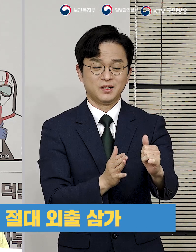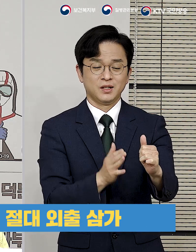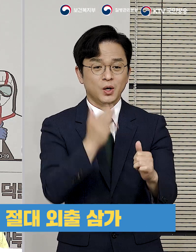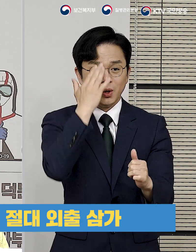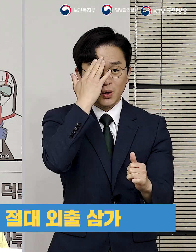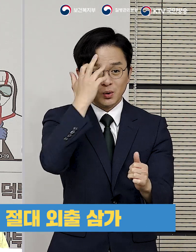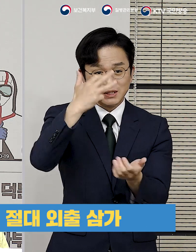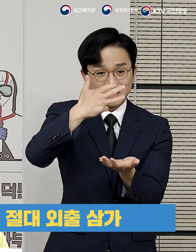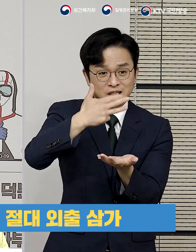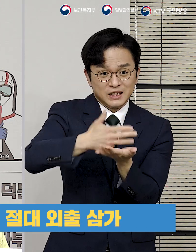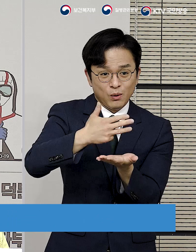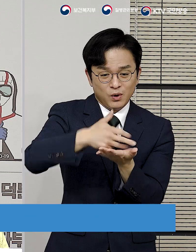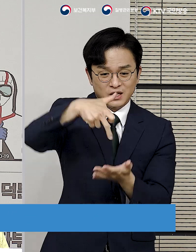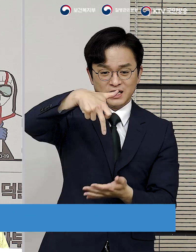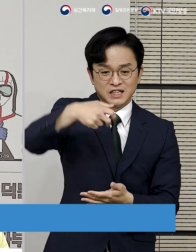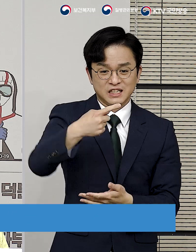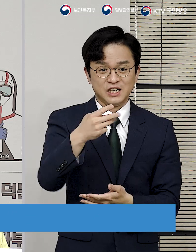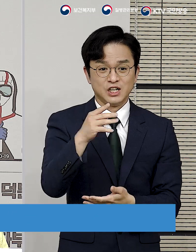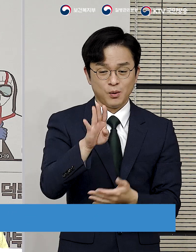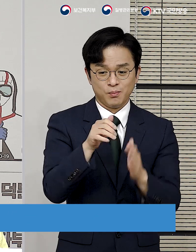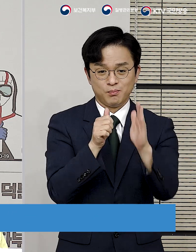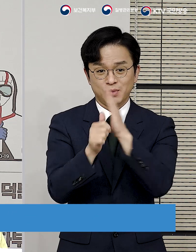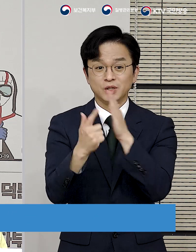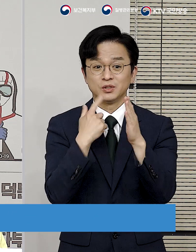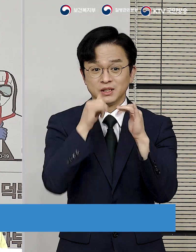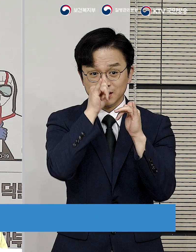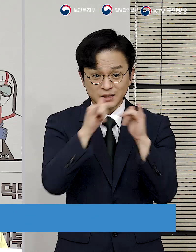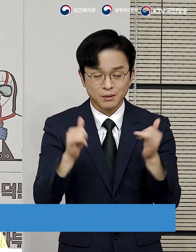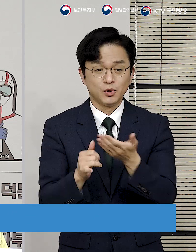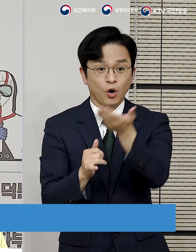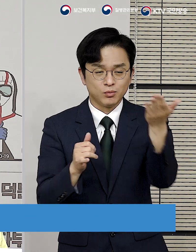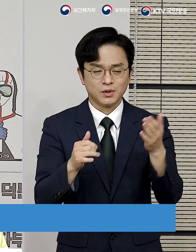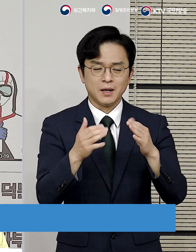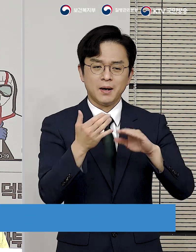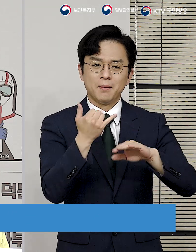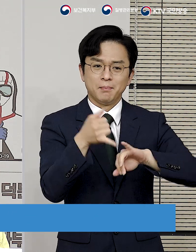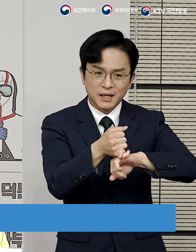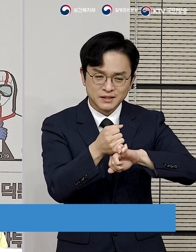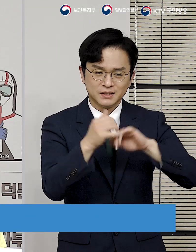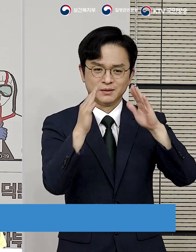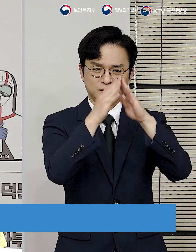절대로 외출하지 마시고 집에 머물며 증상을 관찰해 주시기 바랍니다.